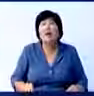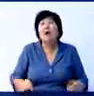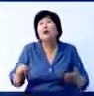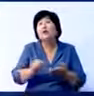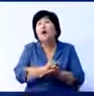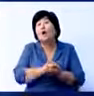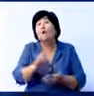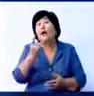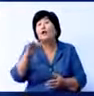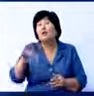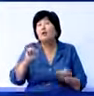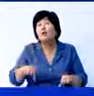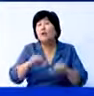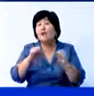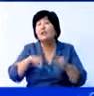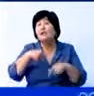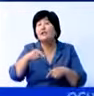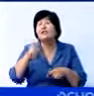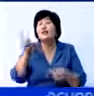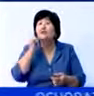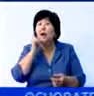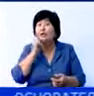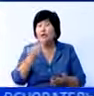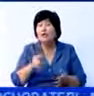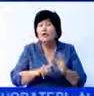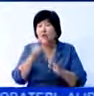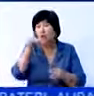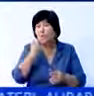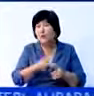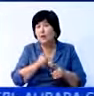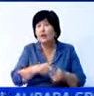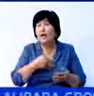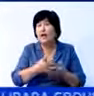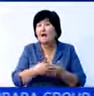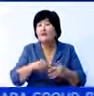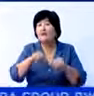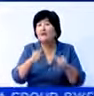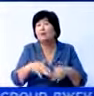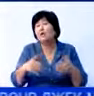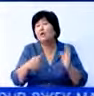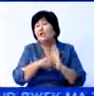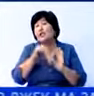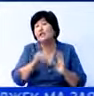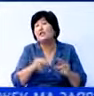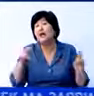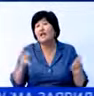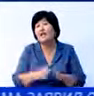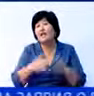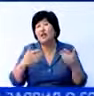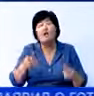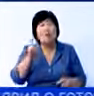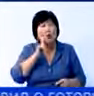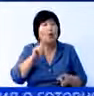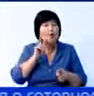Документы на ребенка можно оформить через смартфон. С начала года через ProActive оформлено более 6 тысяч свидетельств. Это удобно